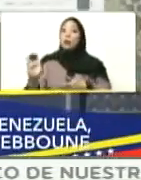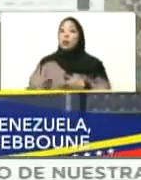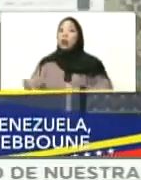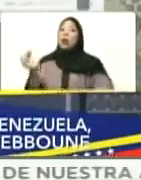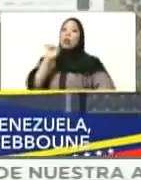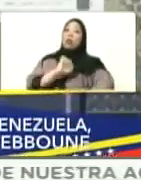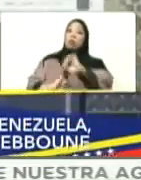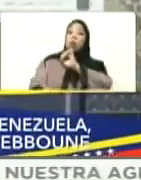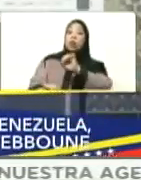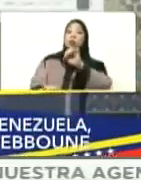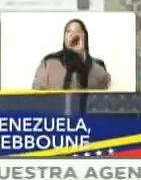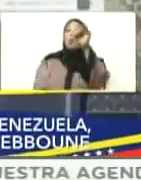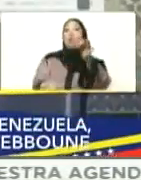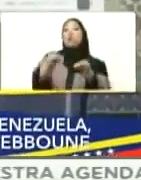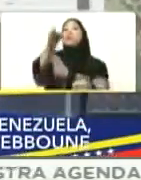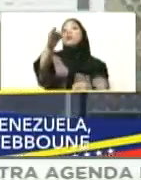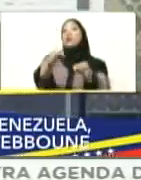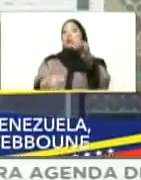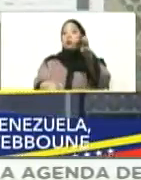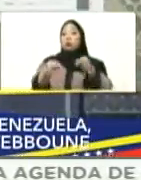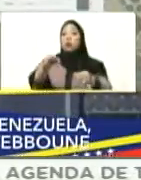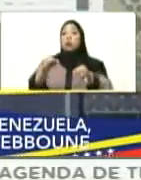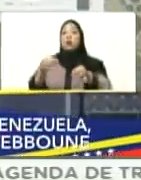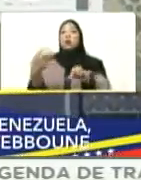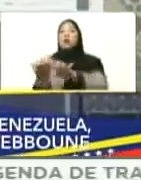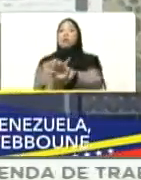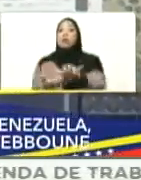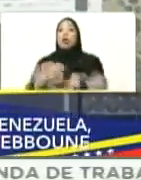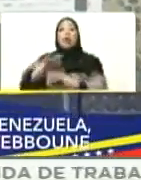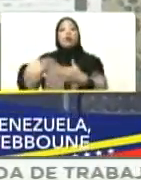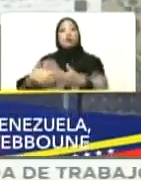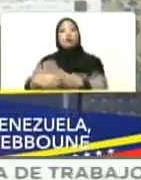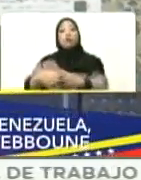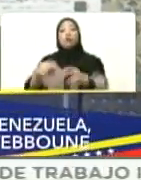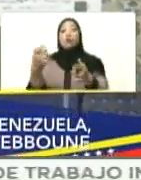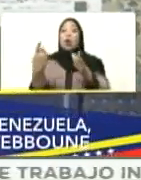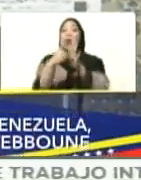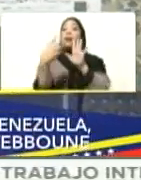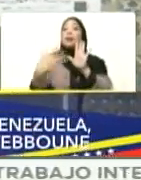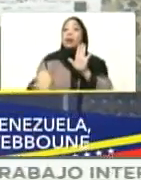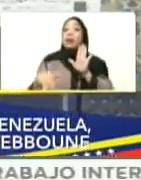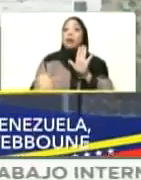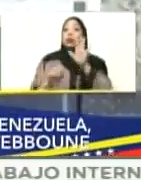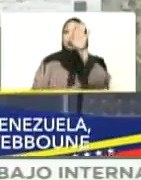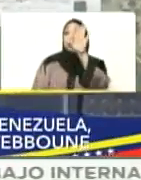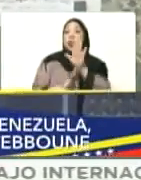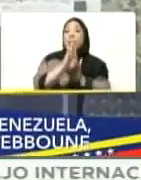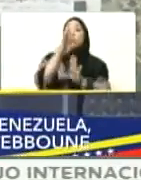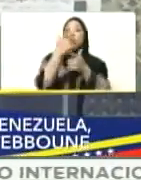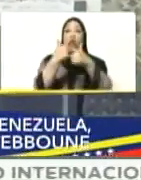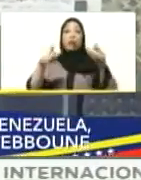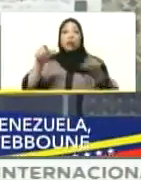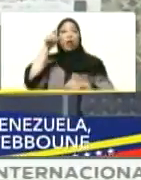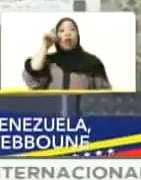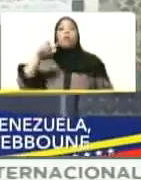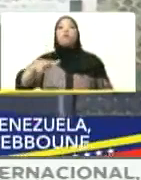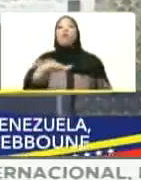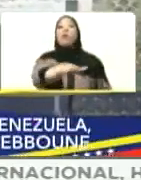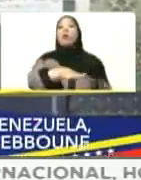de las causas justas a través del mundo y del derecho de los pueblos a la libertad y al desarrollo. كل هذا